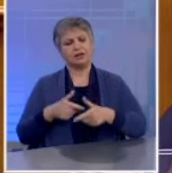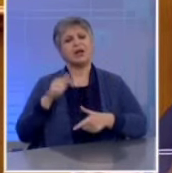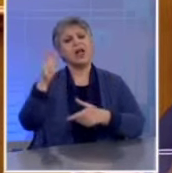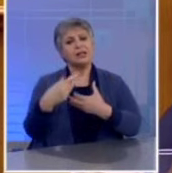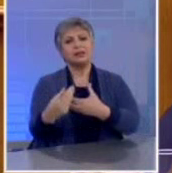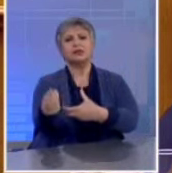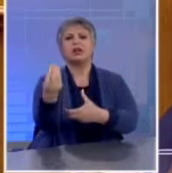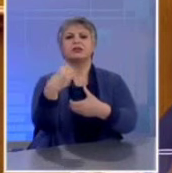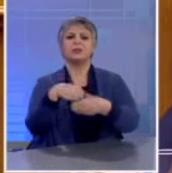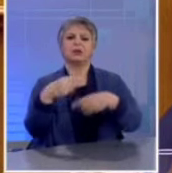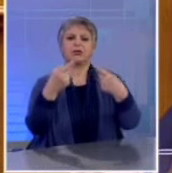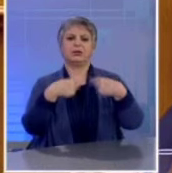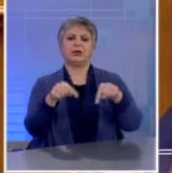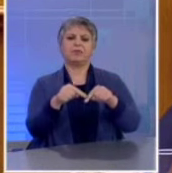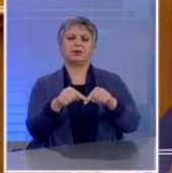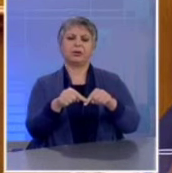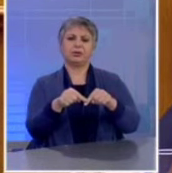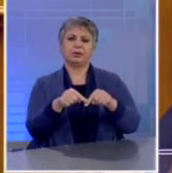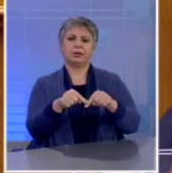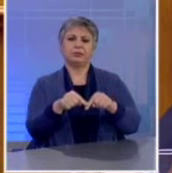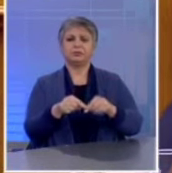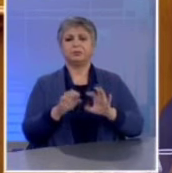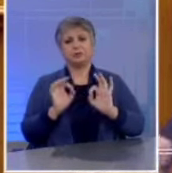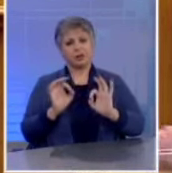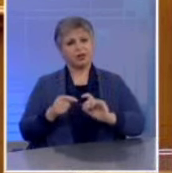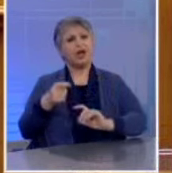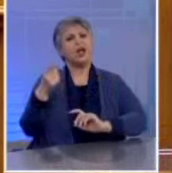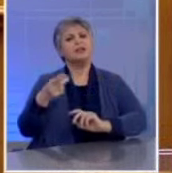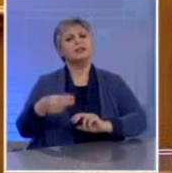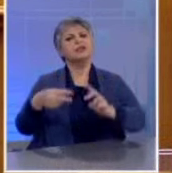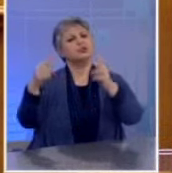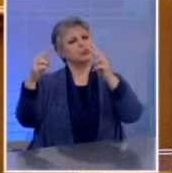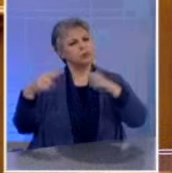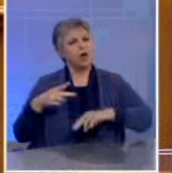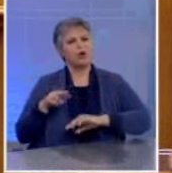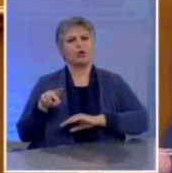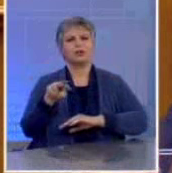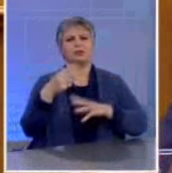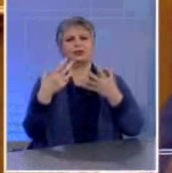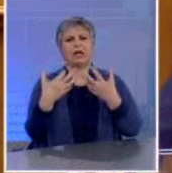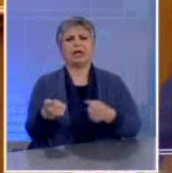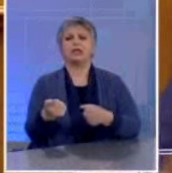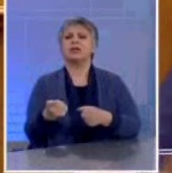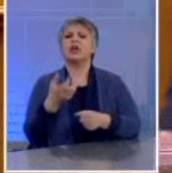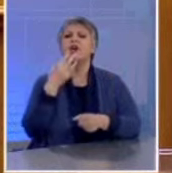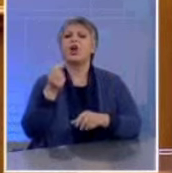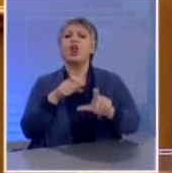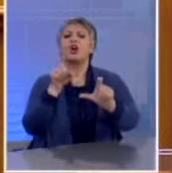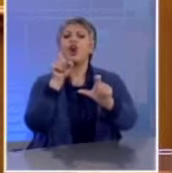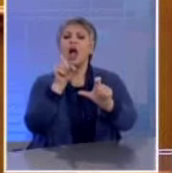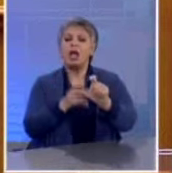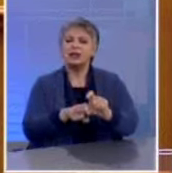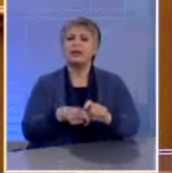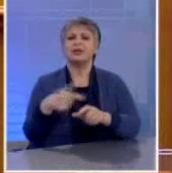Επιτροπή. Άλλωστε, οι γνωριμίες σας με πρόσωπα και στελέχη της εταιρείας μπορεί να φανούν ιδιαίτερα